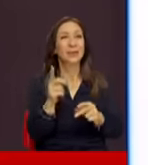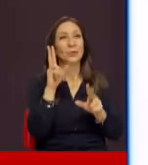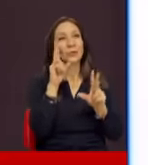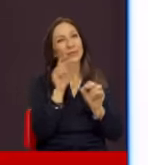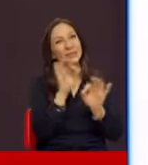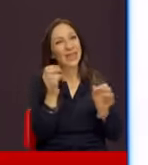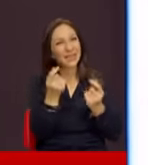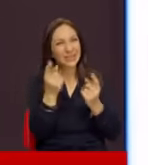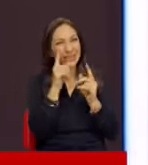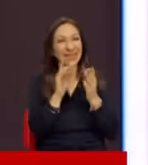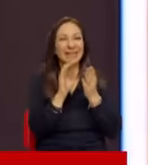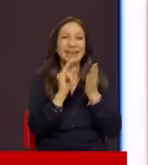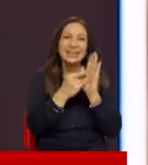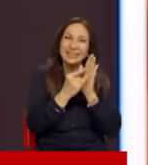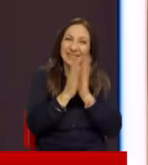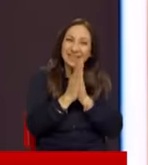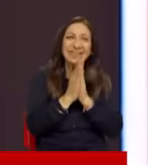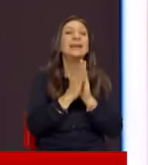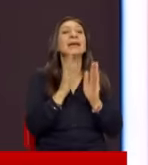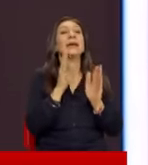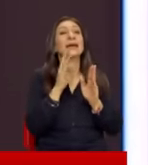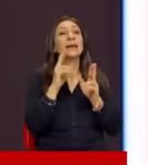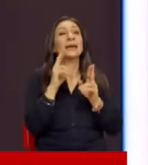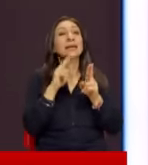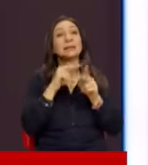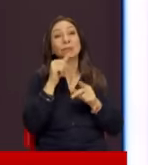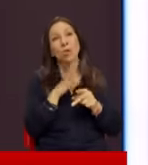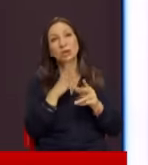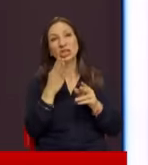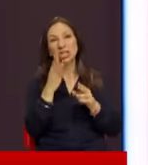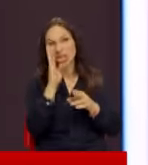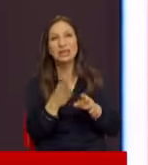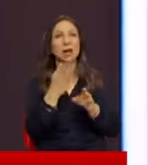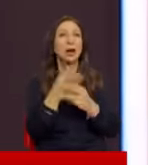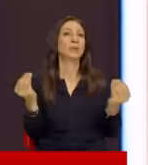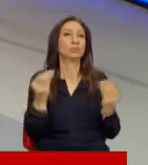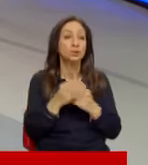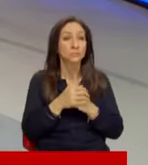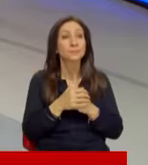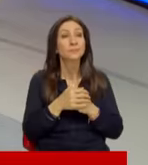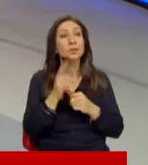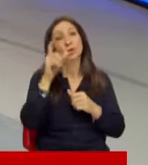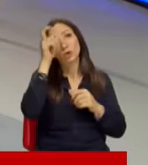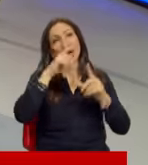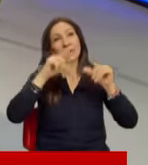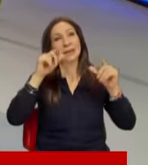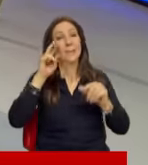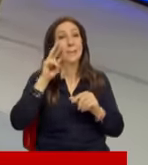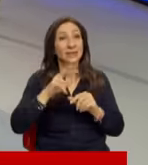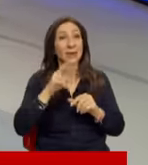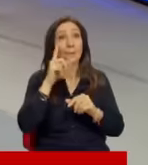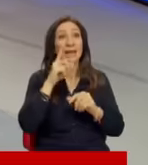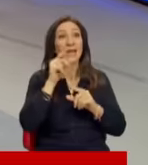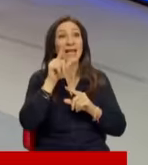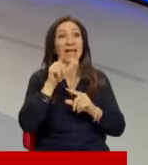Uykusuzluğumuz artık şey versin izleyiciler. Kesimoğlu ciddi kaybetmiş. Peki şimdi şöyle bir Türkiye haritasına baktığında bir